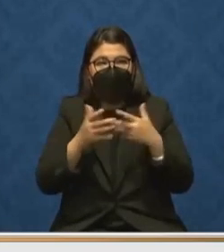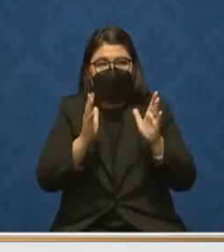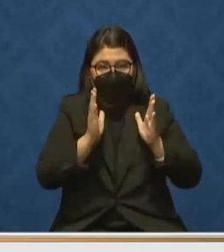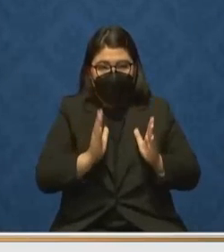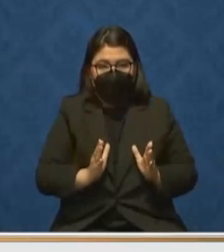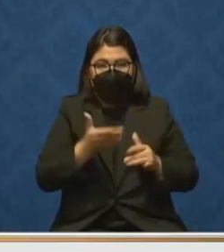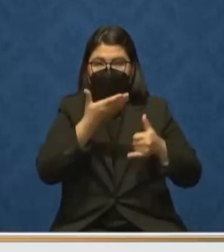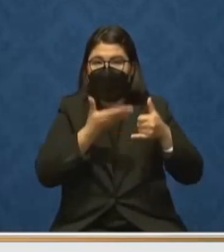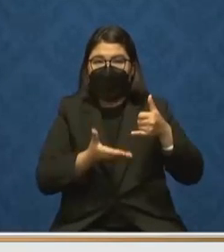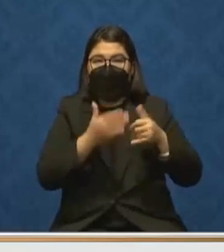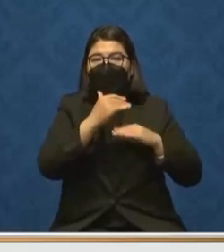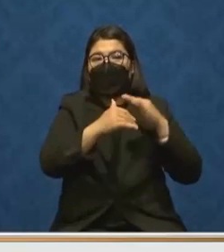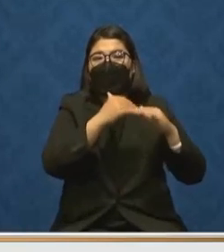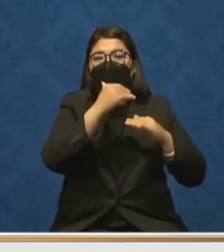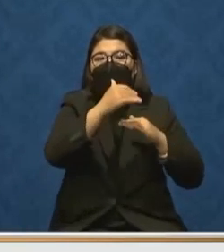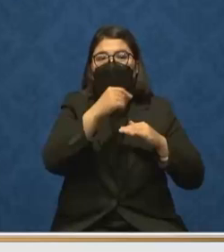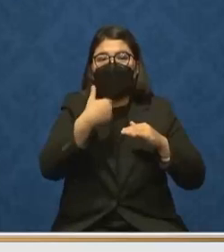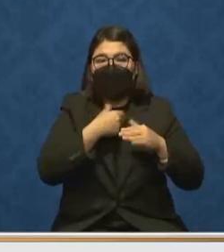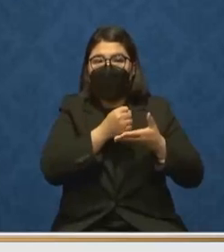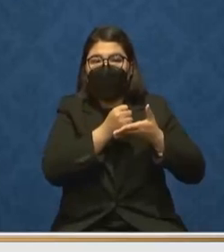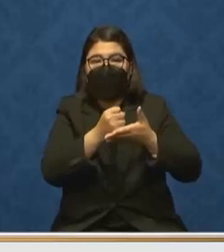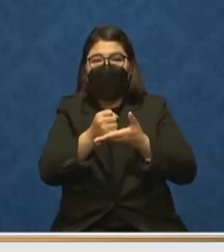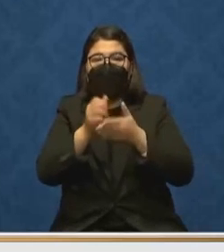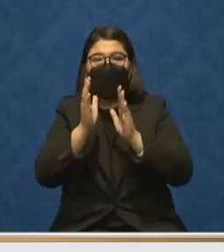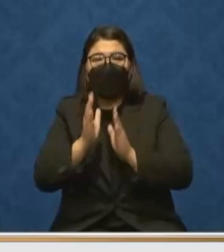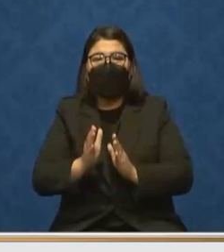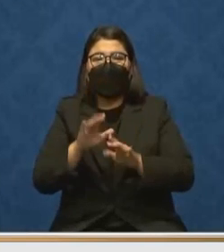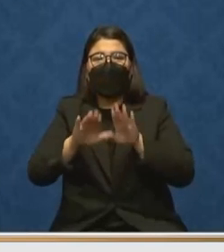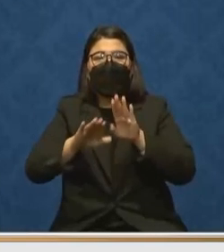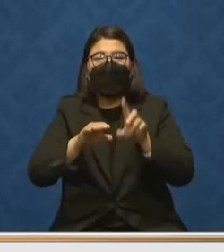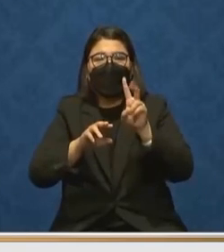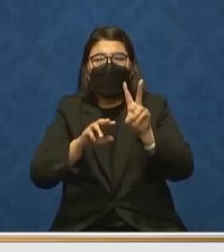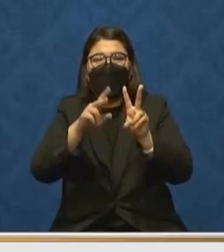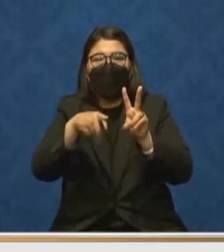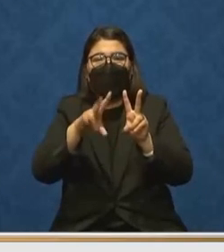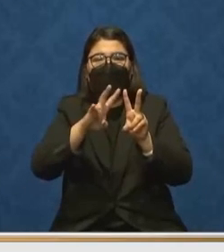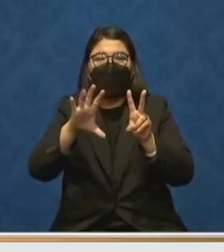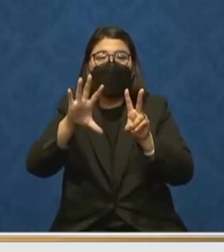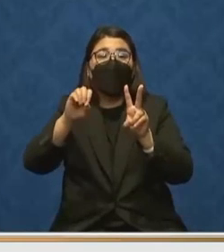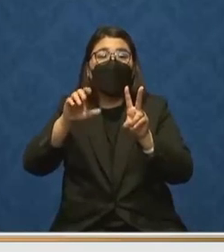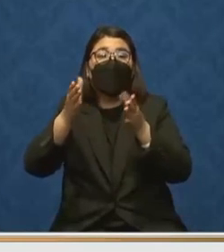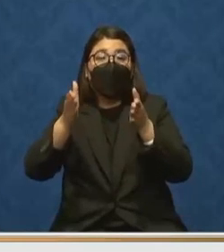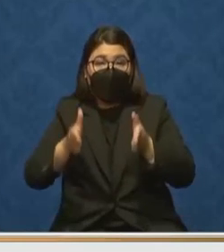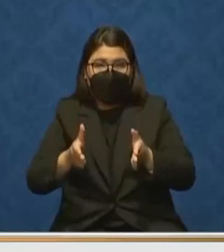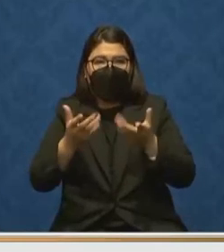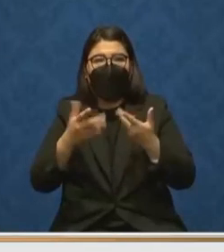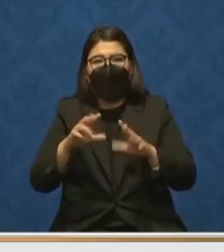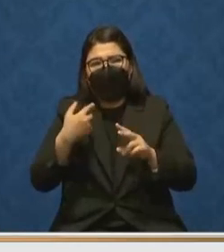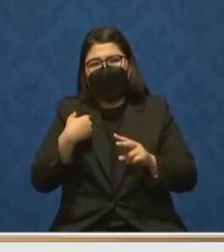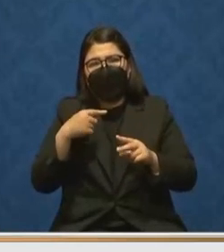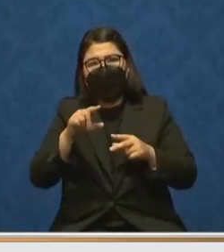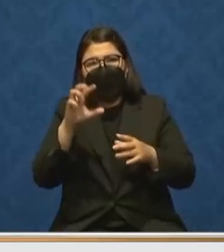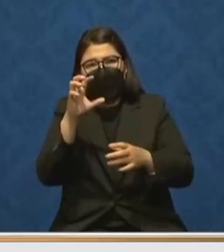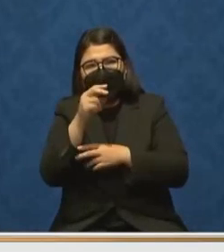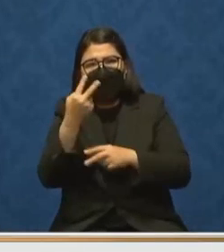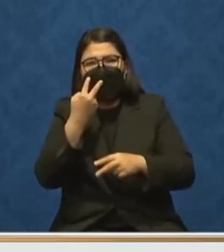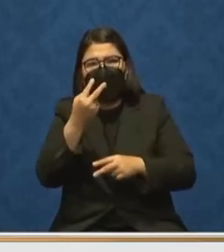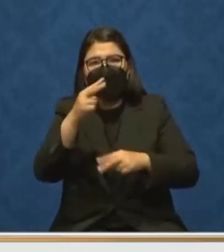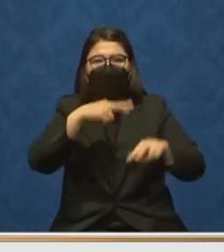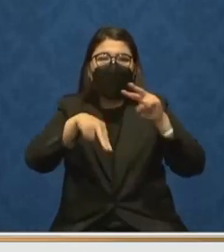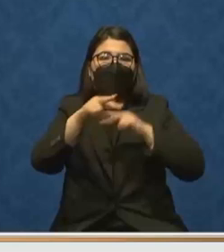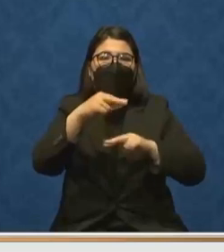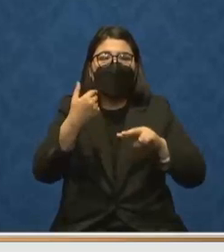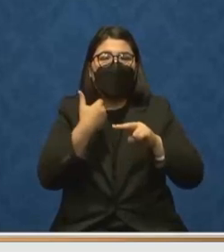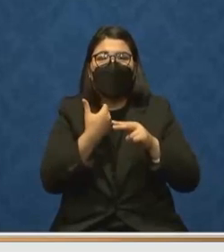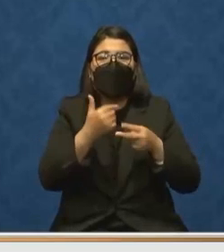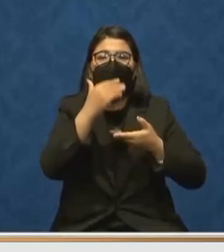องรับอุตสาหกรรมโลจิสติกส์โดยมีเป้าหมายจำนวน 2,750 คนและการกำกับดูแลและพัฒนามาตรฐานด้านการขนส่งทุกรูป